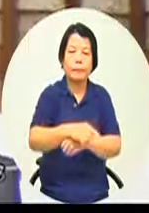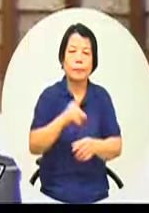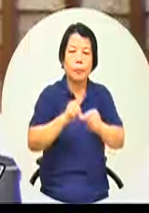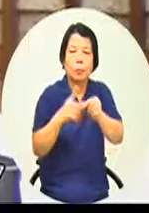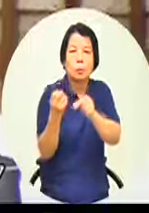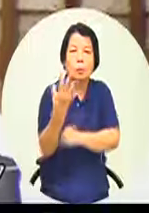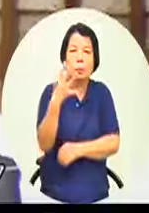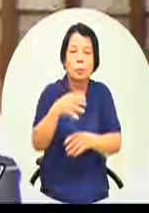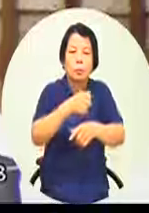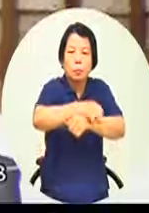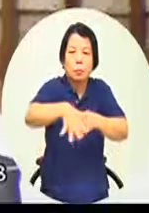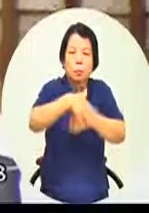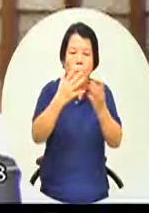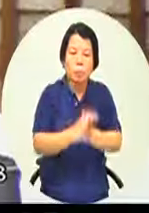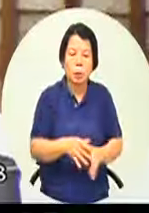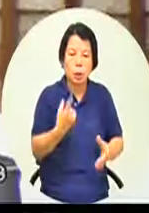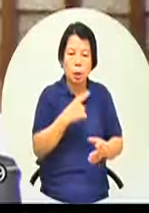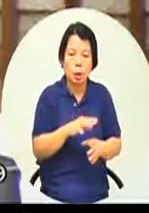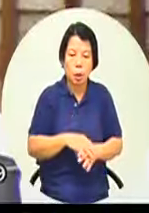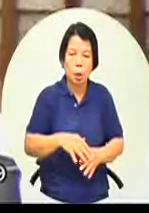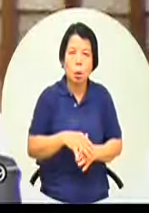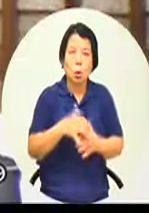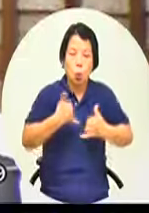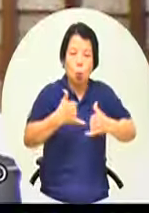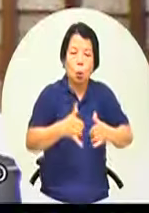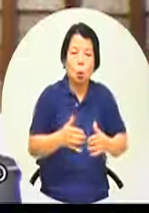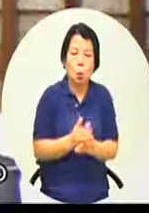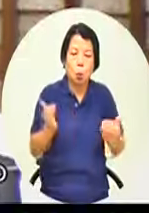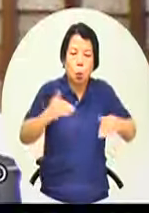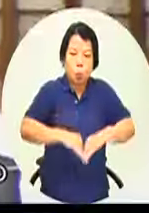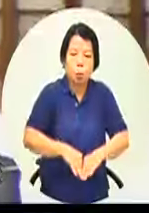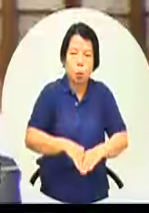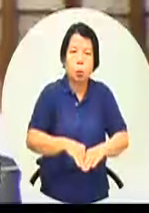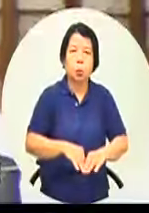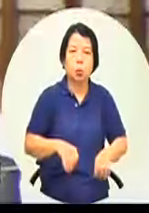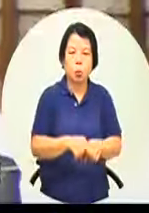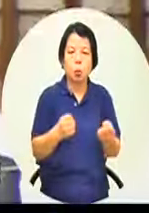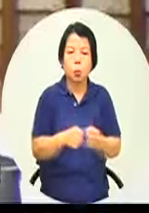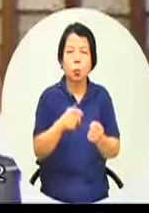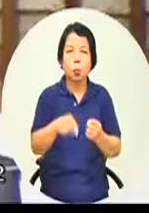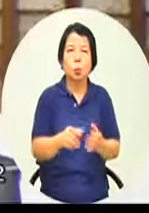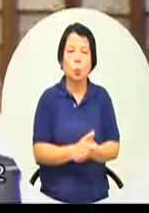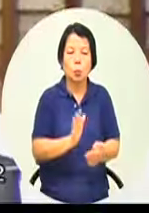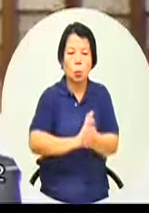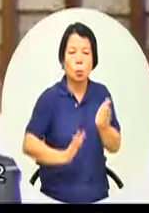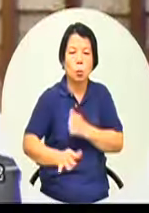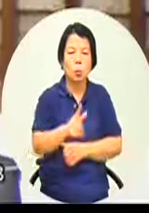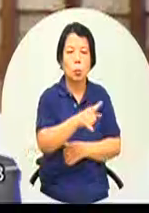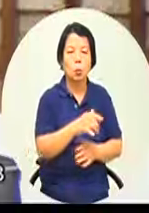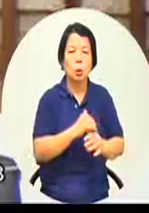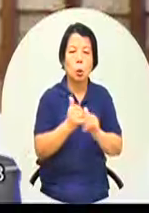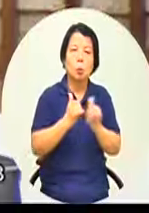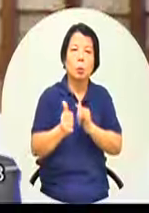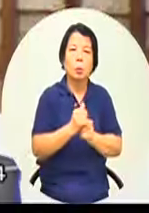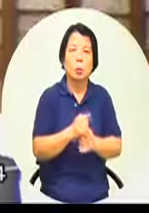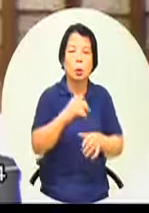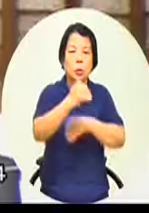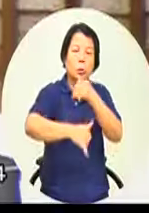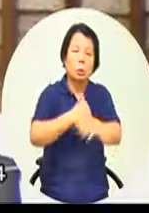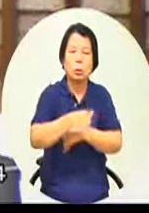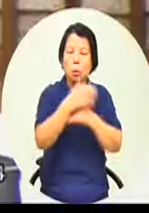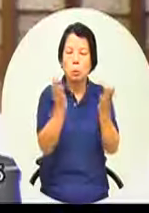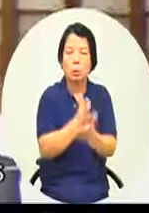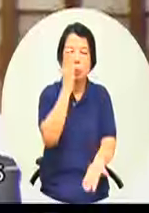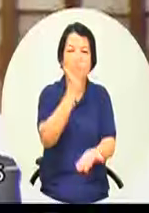统。你看一个路塌，造成所有的民生的生活全部停摆哈，全部停